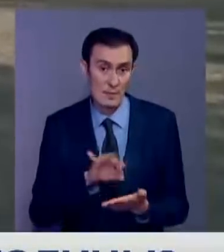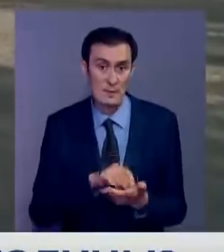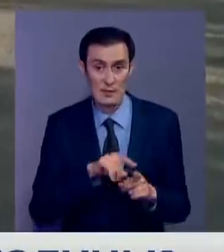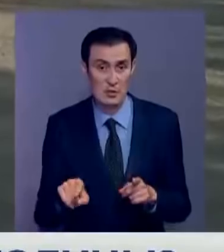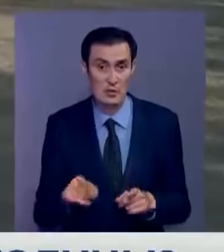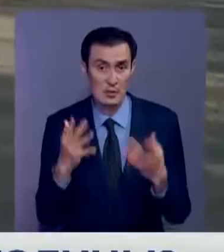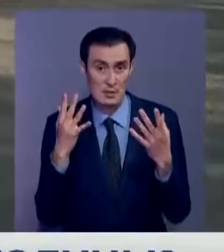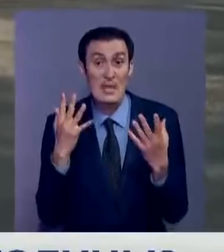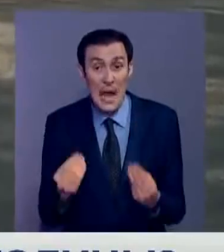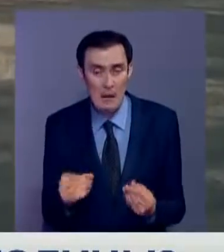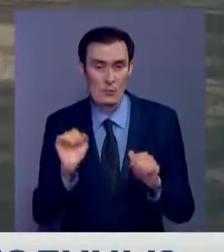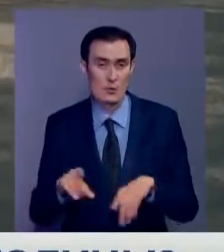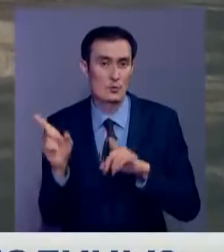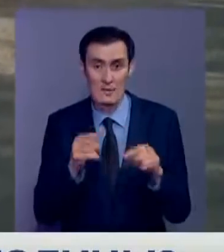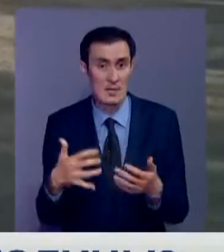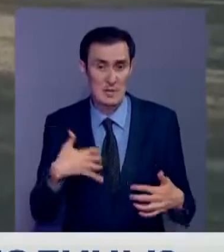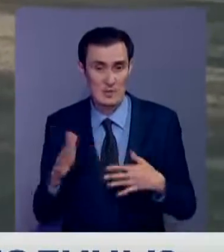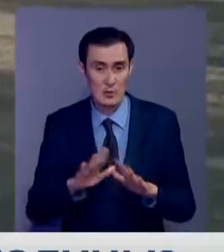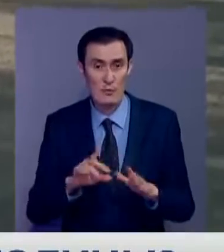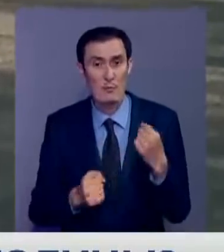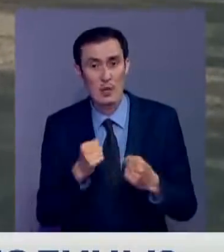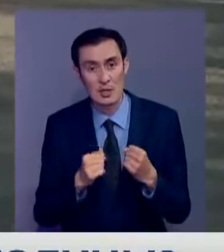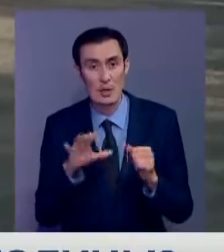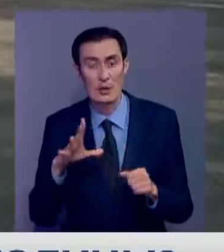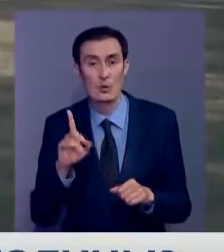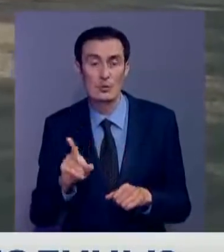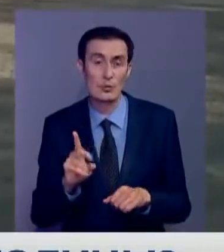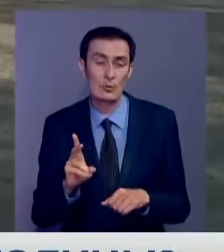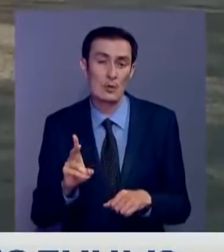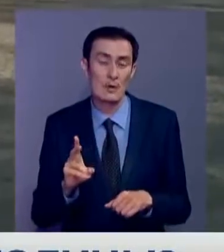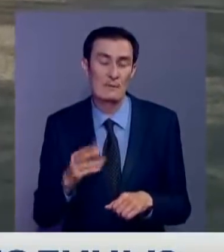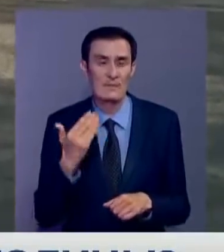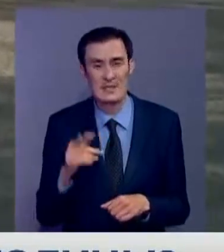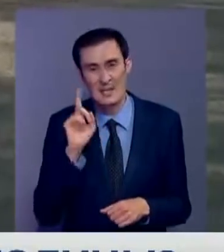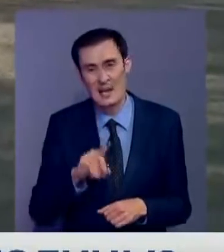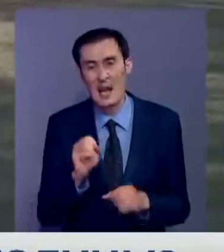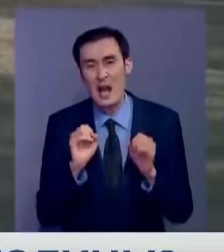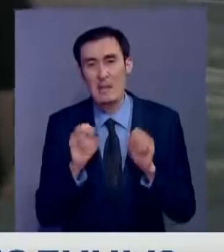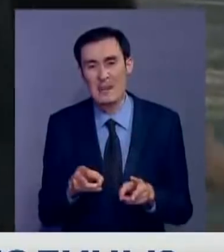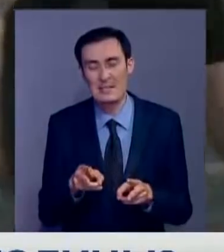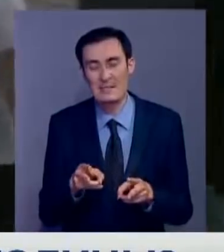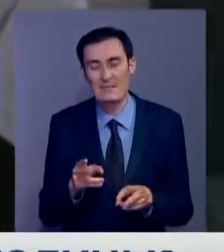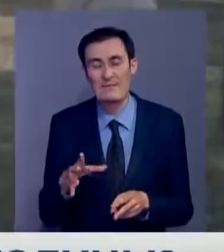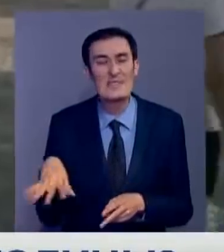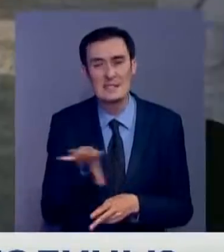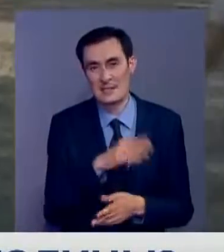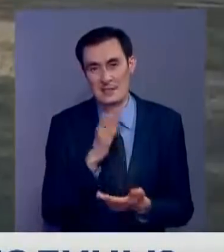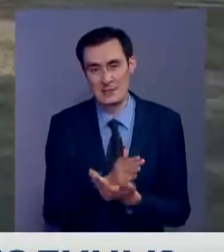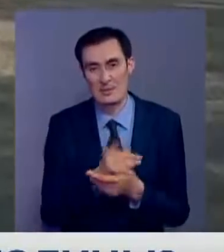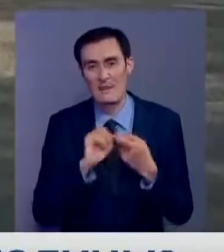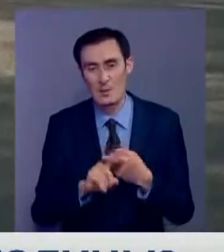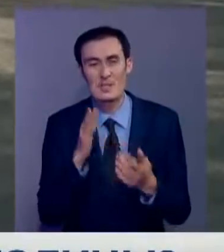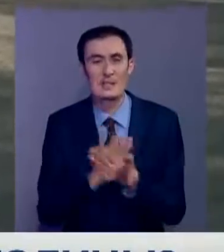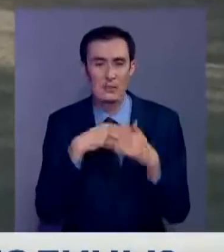течение дня можно уехать. Ну, не опасайтесь, что в машине еще кто-то может быть, человек незнакомый, может быть. Вы знаете, опасность, она везде, если что, относительно вируса. Она и